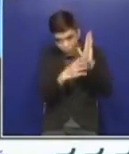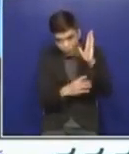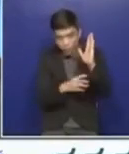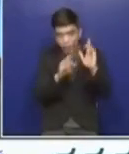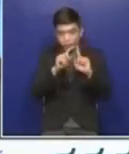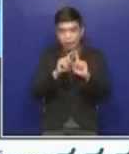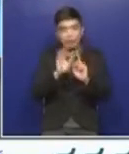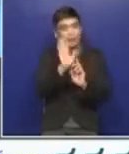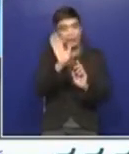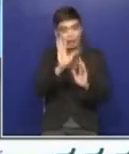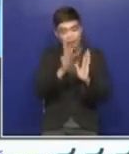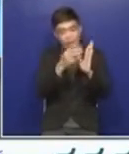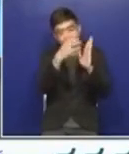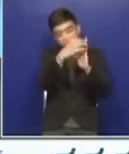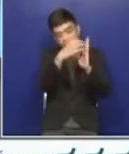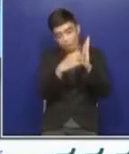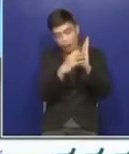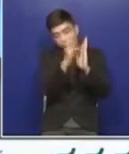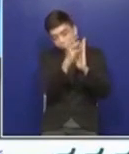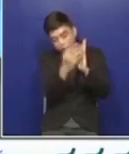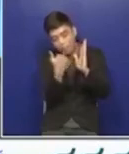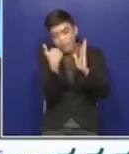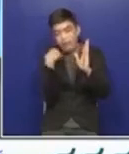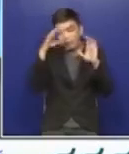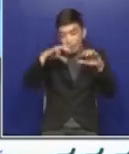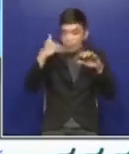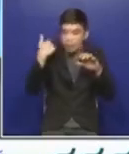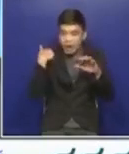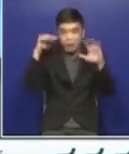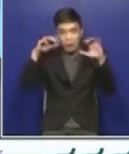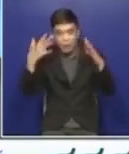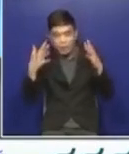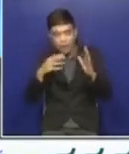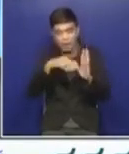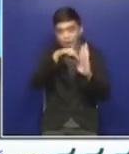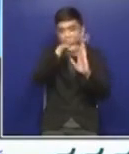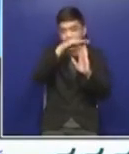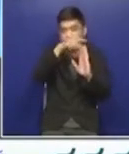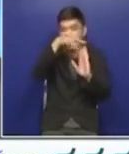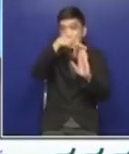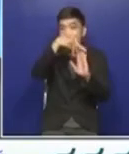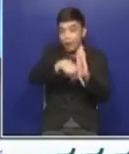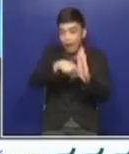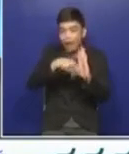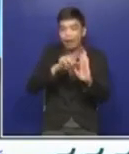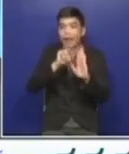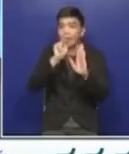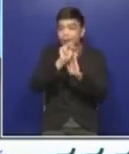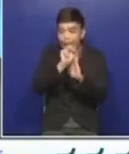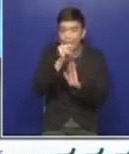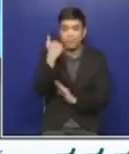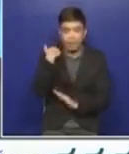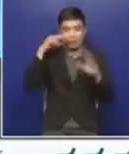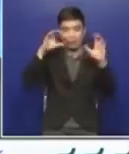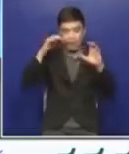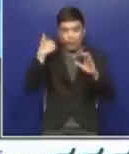เป็นเพียงบางแห่งเช่นนครพนมเดือนนี้ฝนก็หายไปแล้วอย่างภาคเหนือตอนนี้จะเจอก็ที่จังหวัดแพร่และจังหวัดน่านอยากจะกราบเรียนท่านประธ